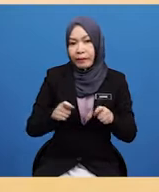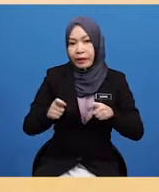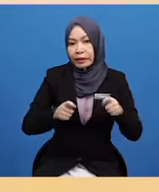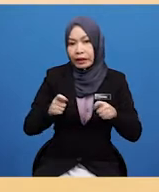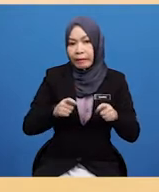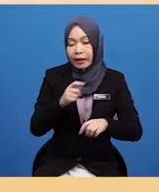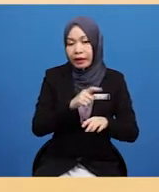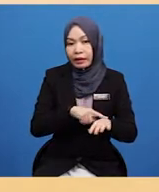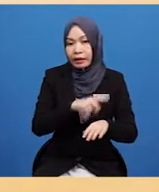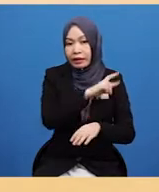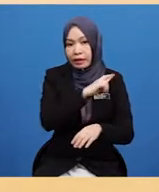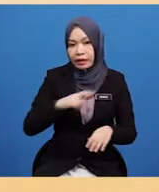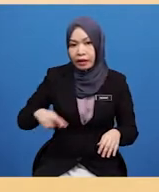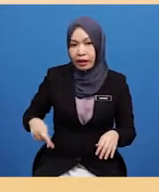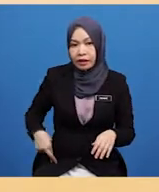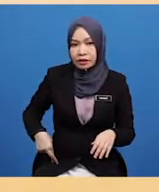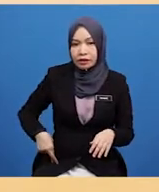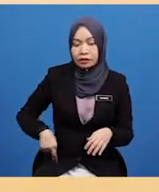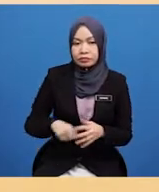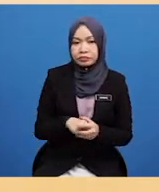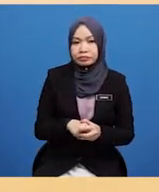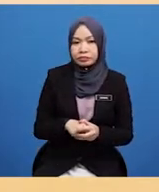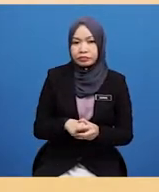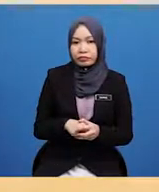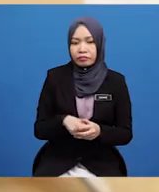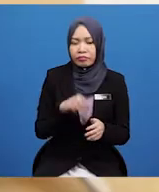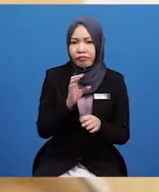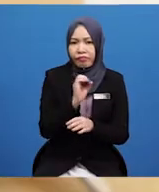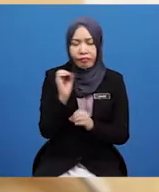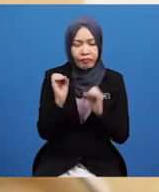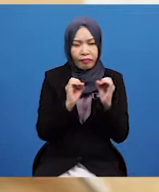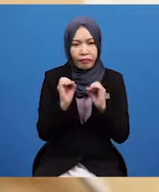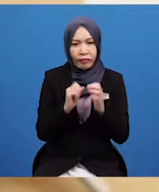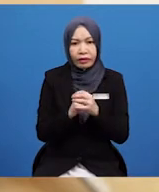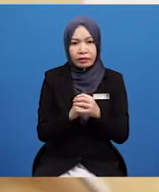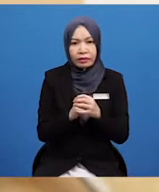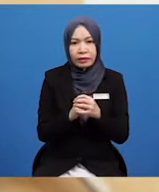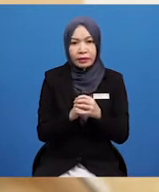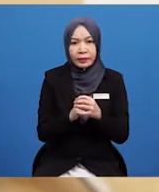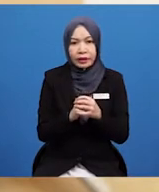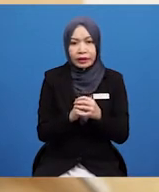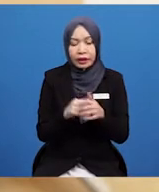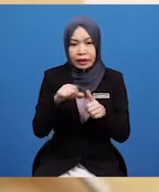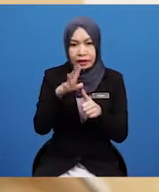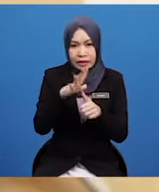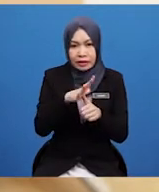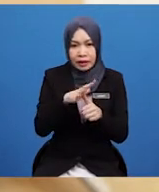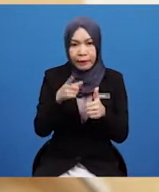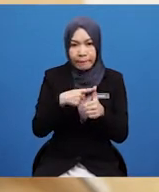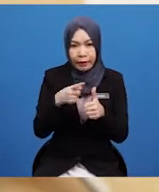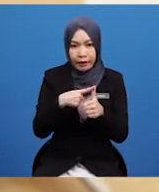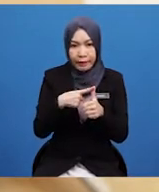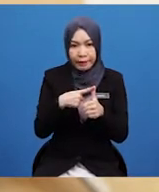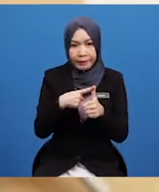dan kesan terhadap negara kita, Tanah Melayu. Didapati kesan yang pertama ialah